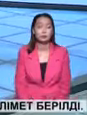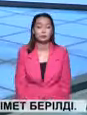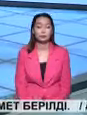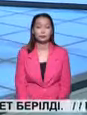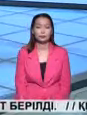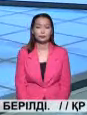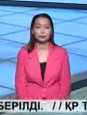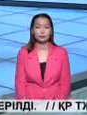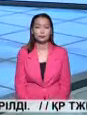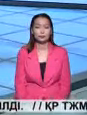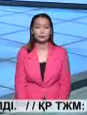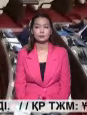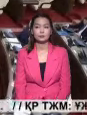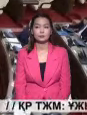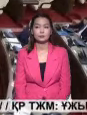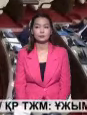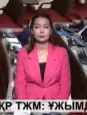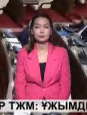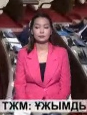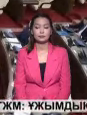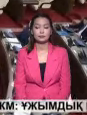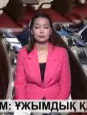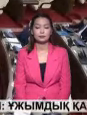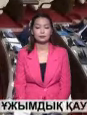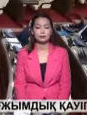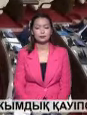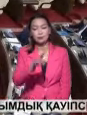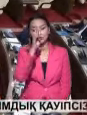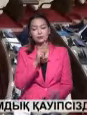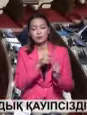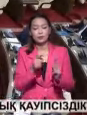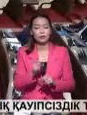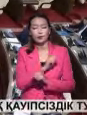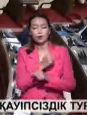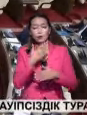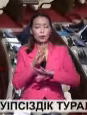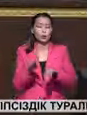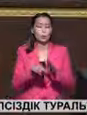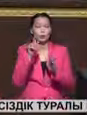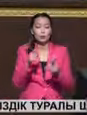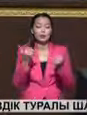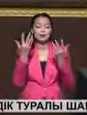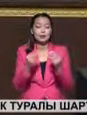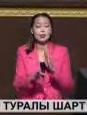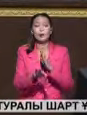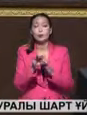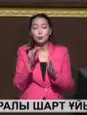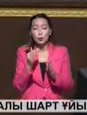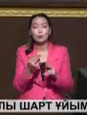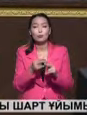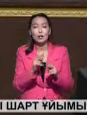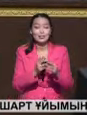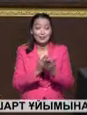Жақан тарқатсын. Екі айға созылған демалыстан келген депутаттардың бүгінгі жұмысы қауырт. Жаңа саяси